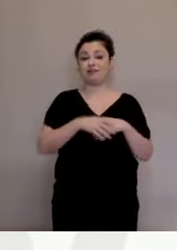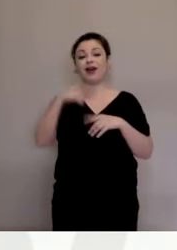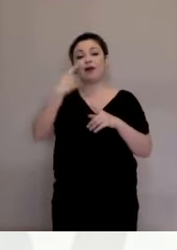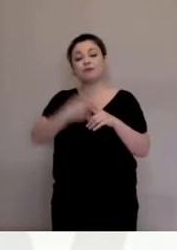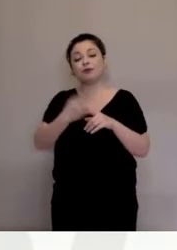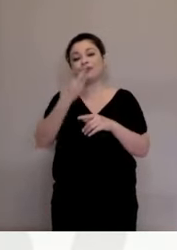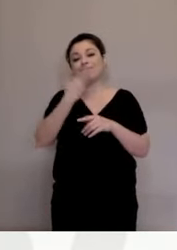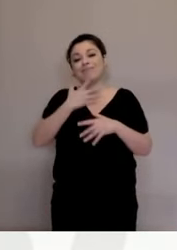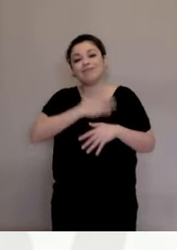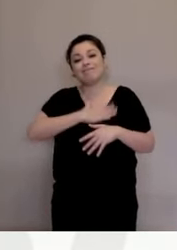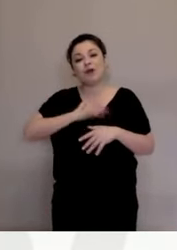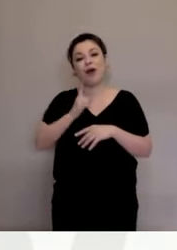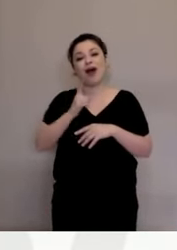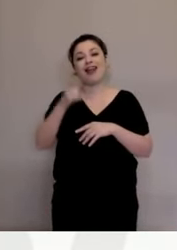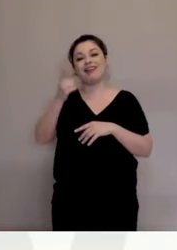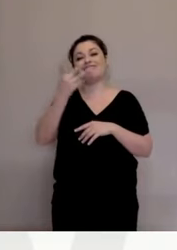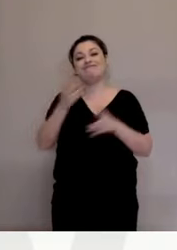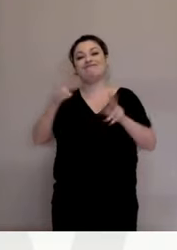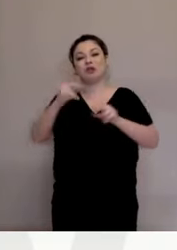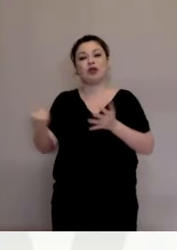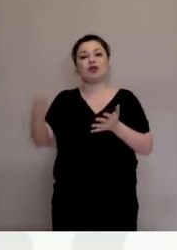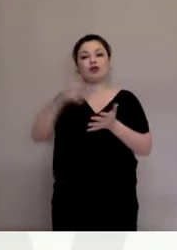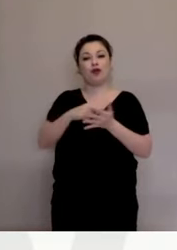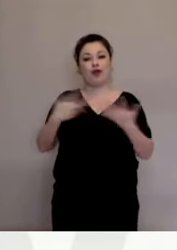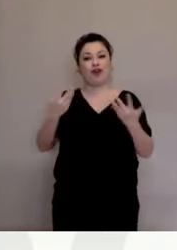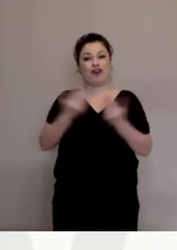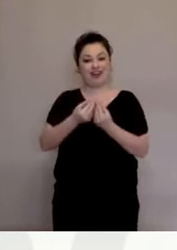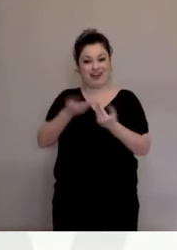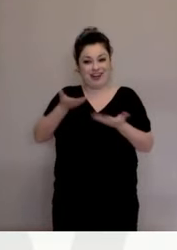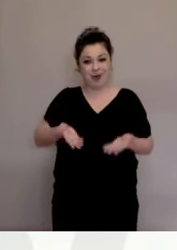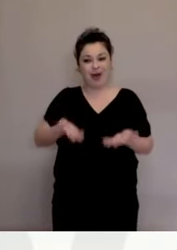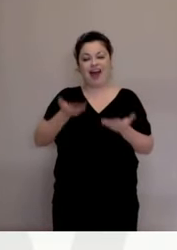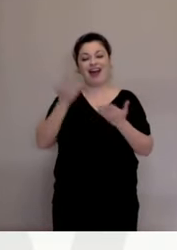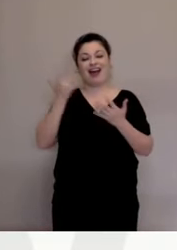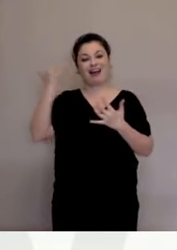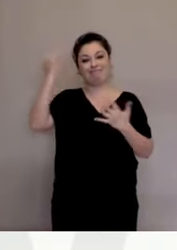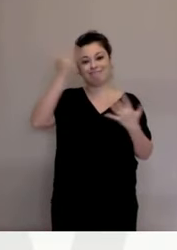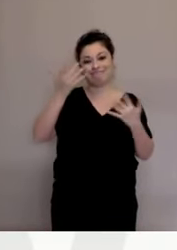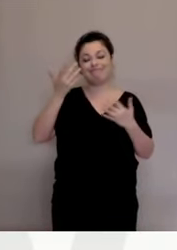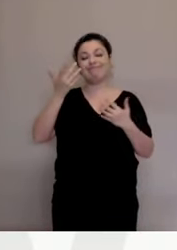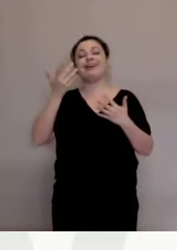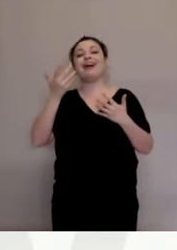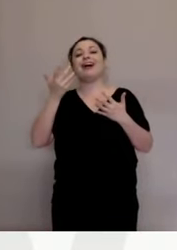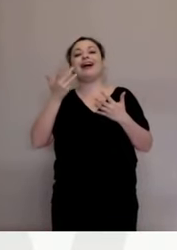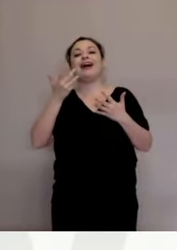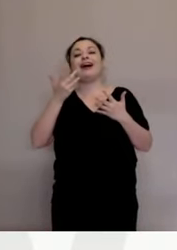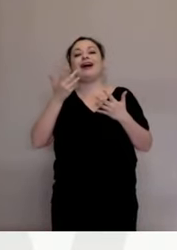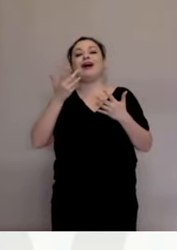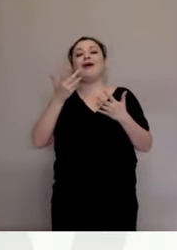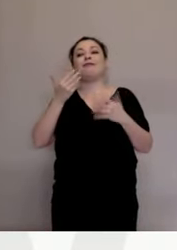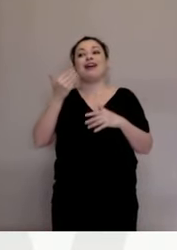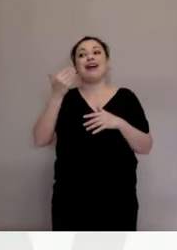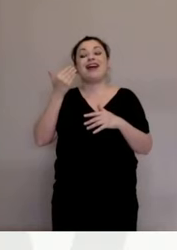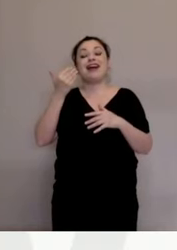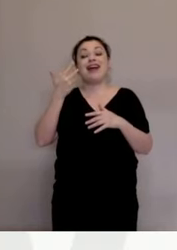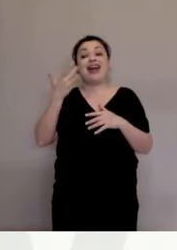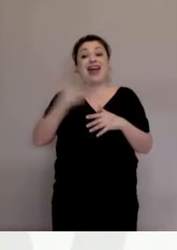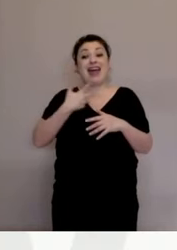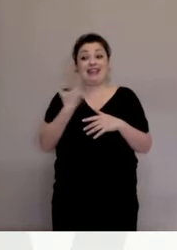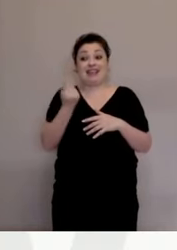ritornasse da noi a pensare con noi il come dell'essere con,